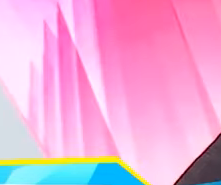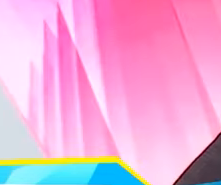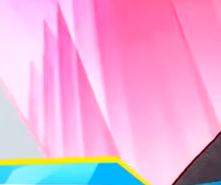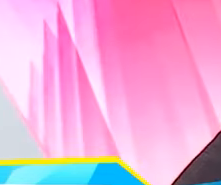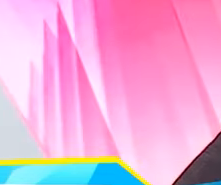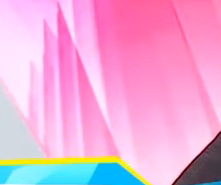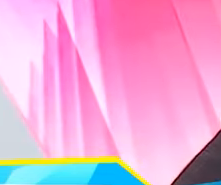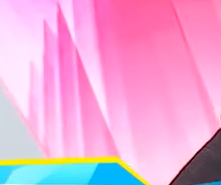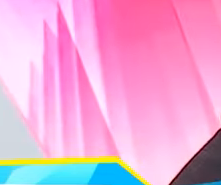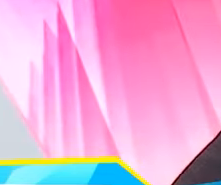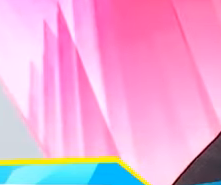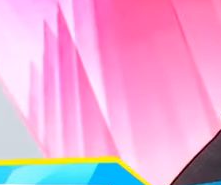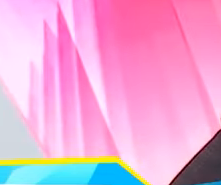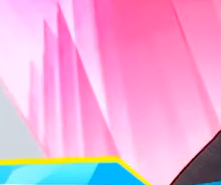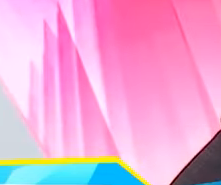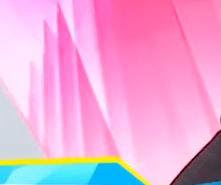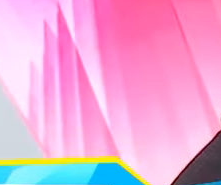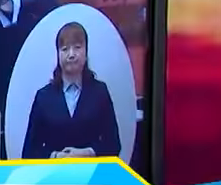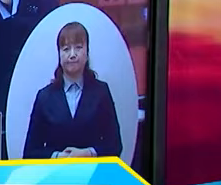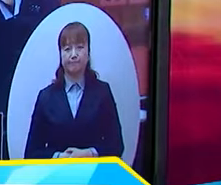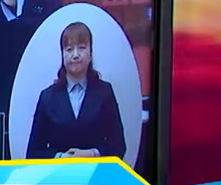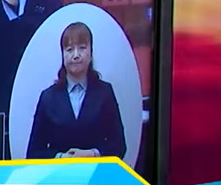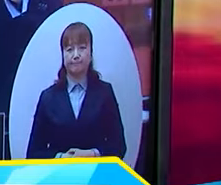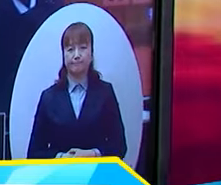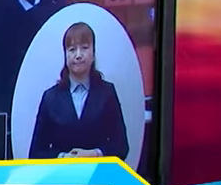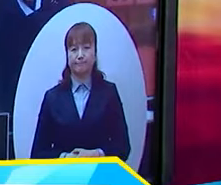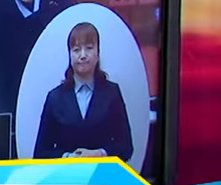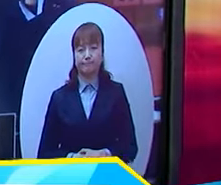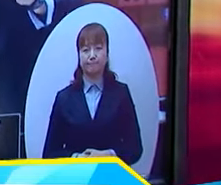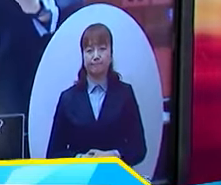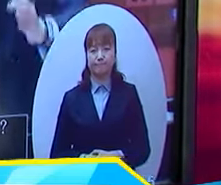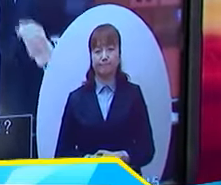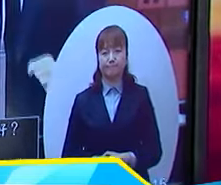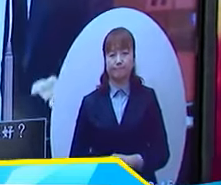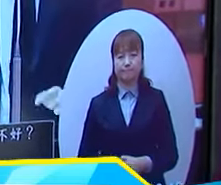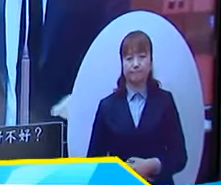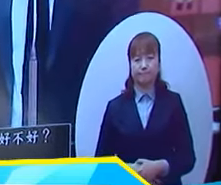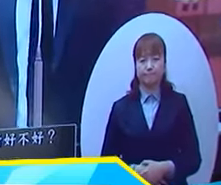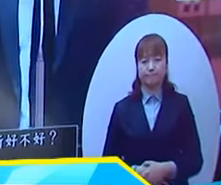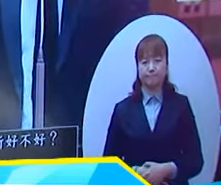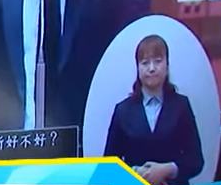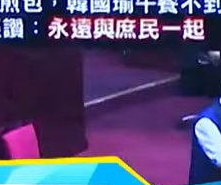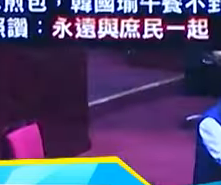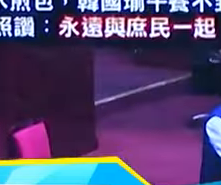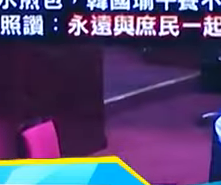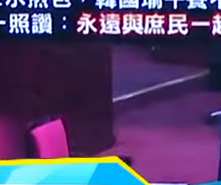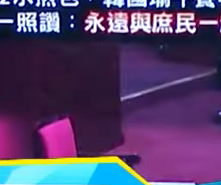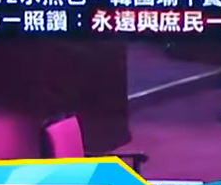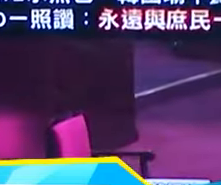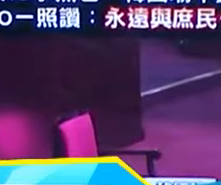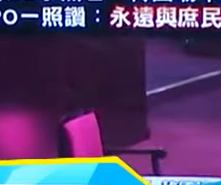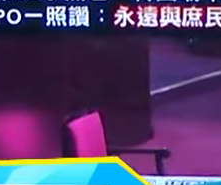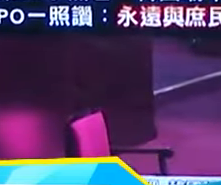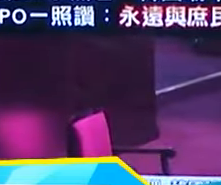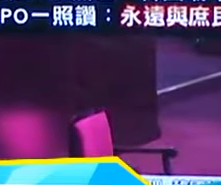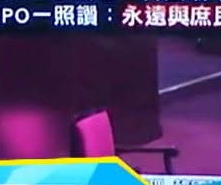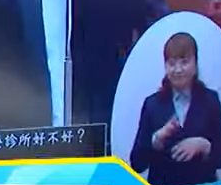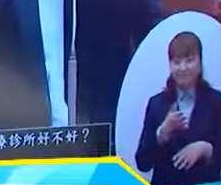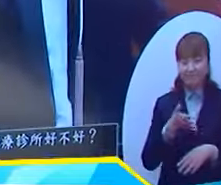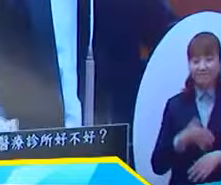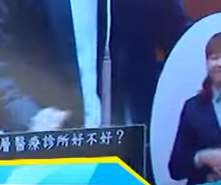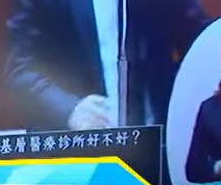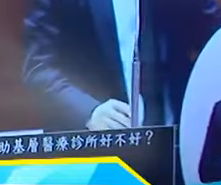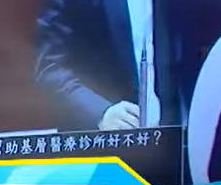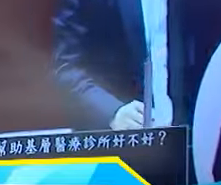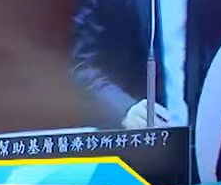氓， 坚哥， 韩国瑜跟他的一来一往，他完全不是说不落下风，所以后来才忘记了嘛。 是 北农总经理的阶段， 对， 所以当时的王世坚